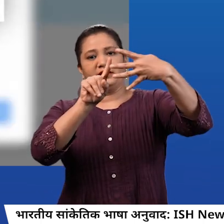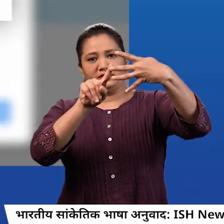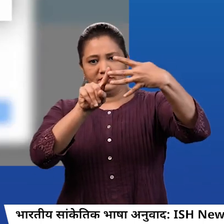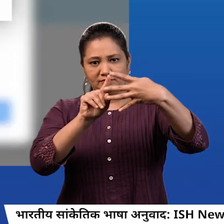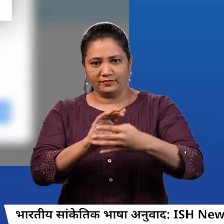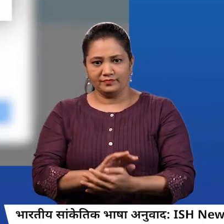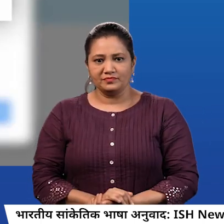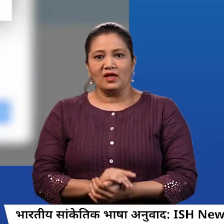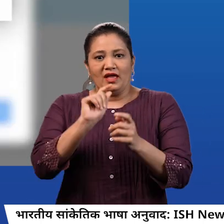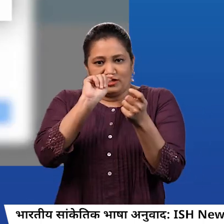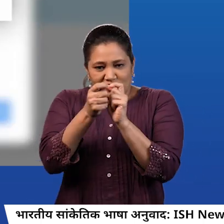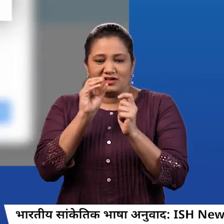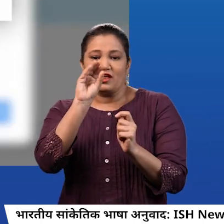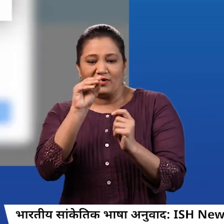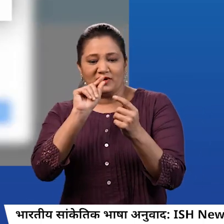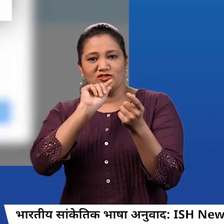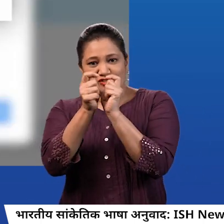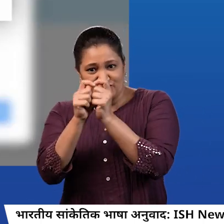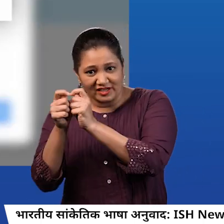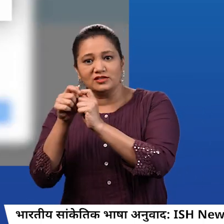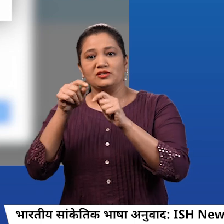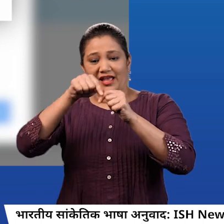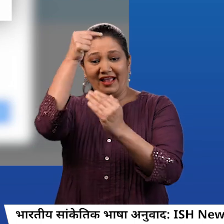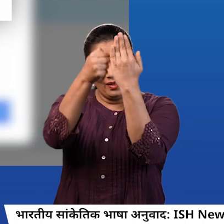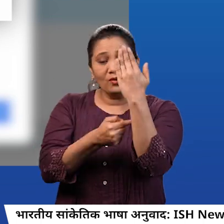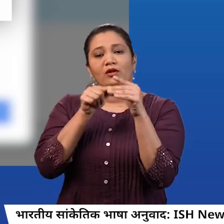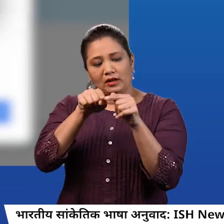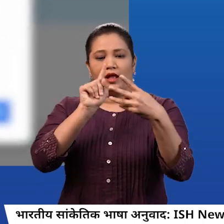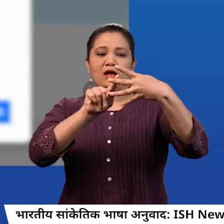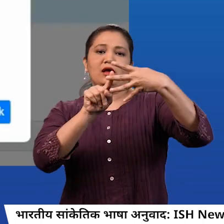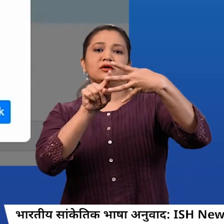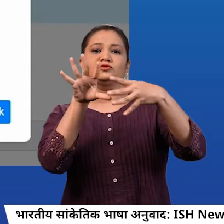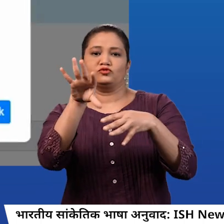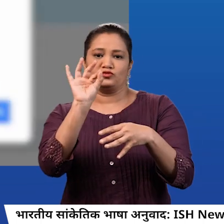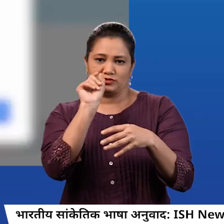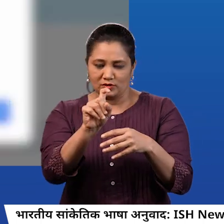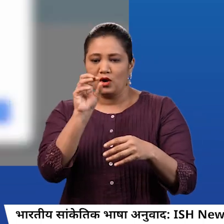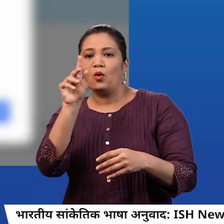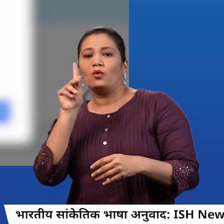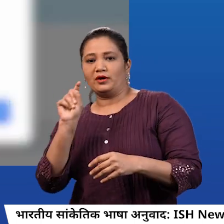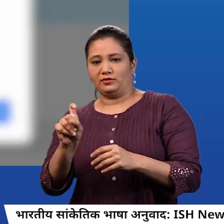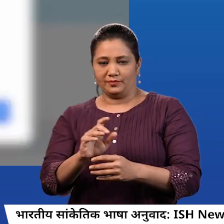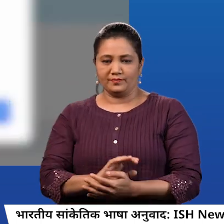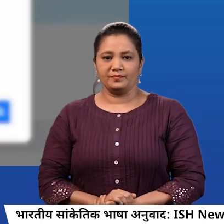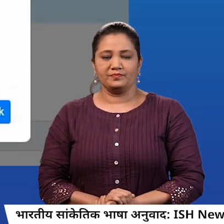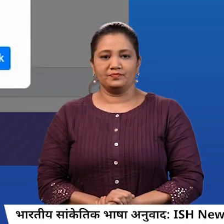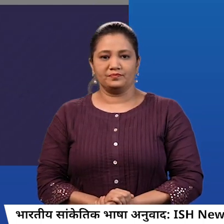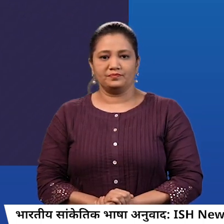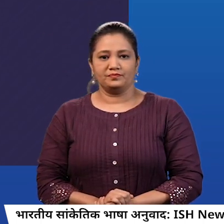पर्यायांपैकी आपण करेक्शन ऑफ एंट्रीज इन एक्झिस्टिंग इलेक्टोरल रोल हा पर्याय चिन्हांकित करून ओके हे बटण दाबणार